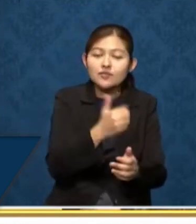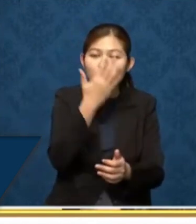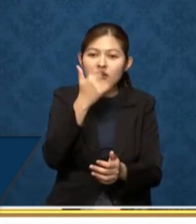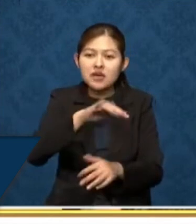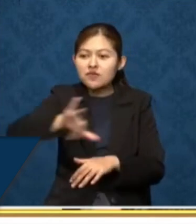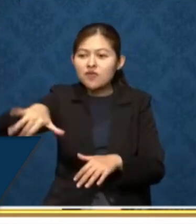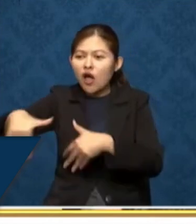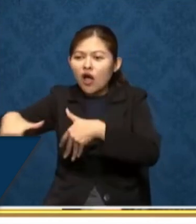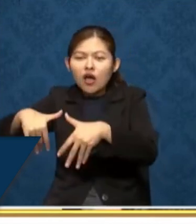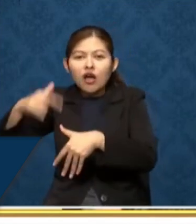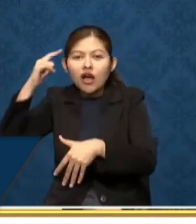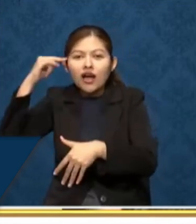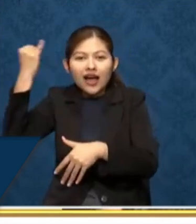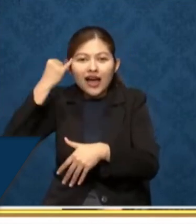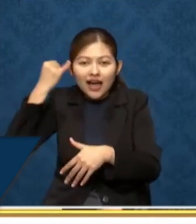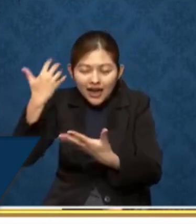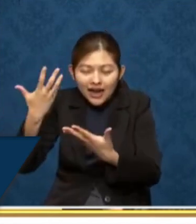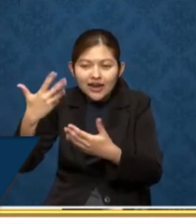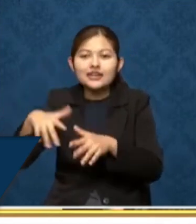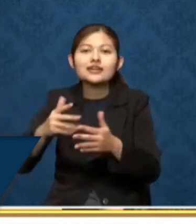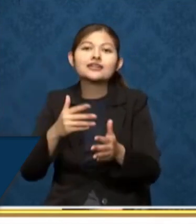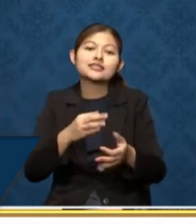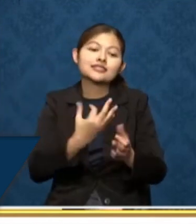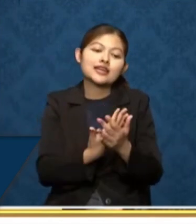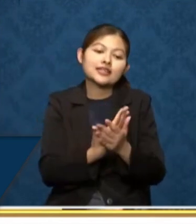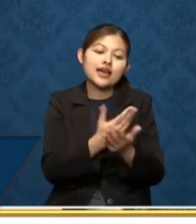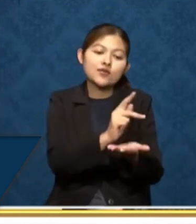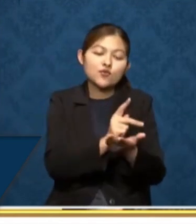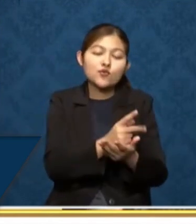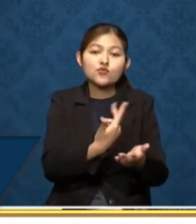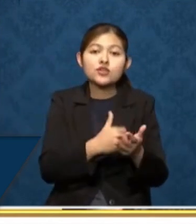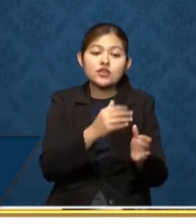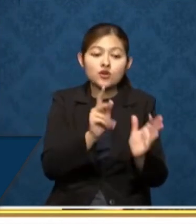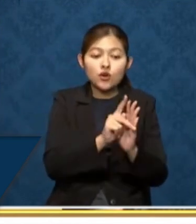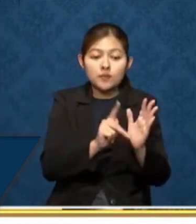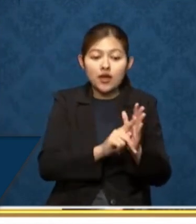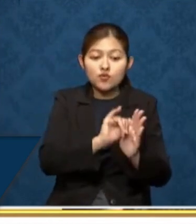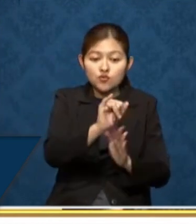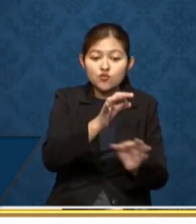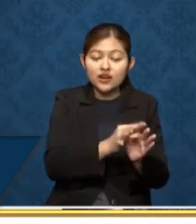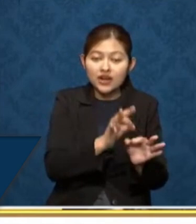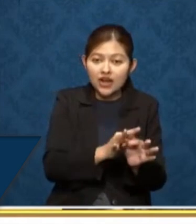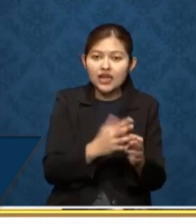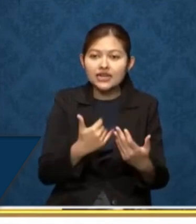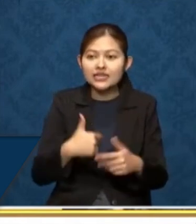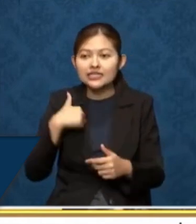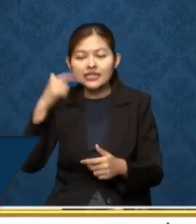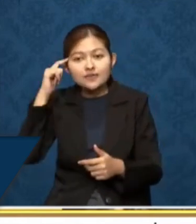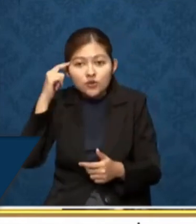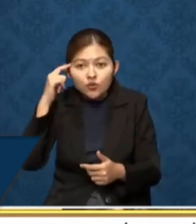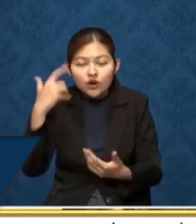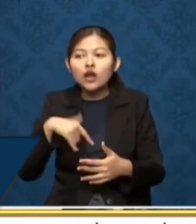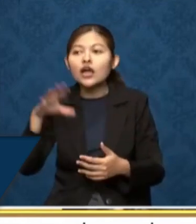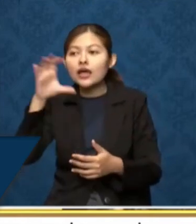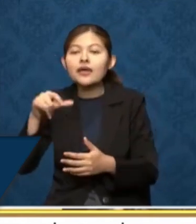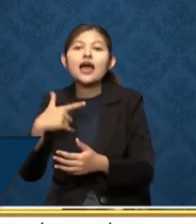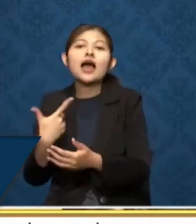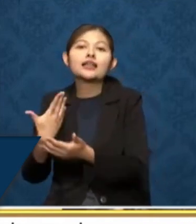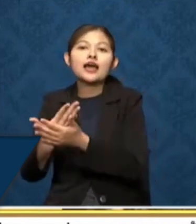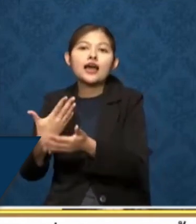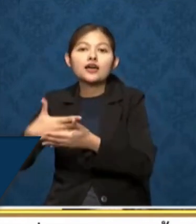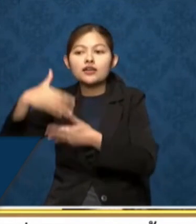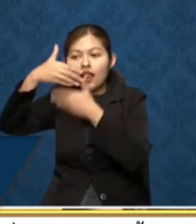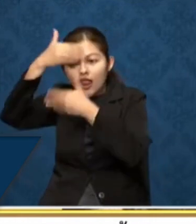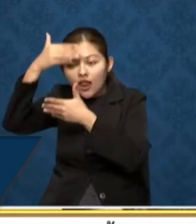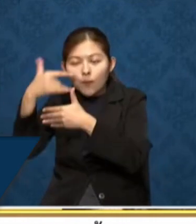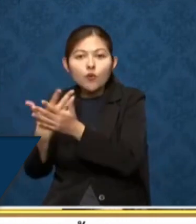รู้ค่ะในการที่จะเข้าถึงแหล่งเงินกู้ที่ถูกกฎหมายก็เลยทำให้เขาต้องไปพึ่งหนี้นอกระบบนะคะและหน่วยงานที่เกี่ยว